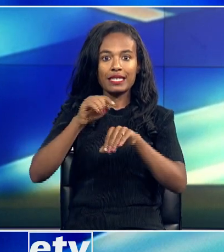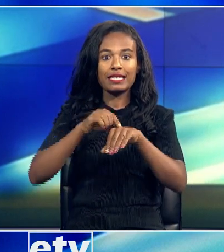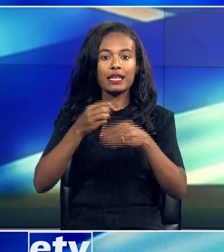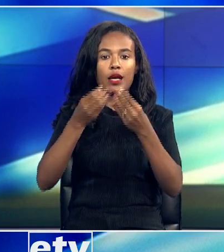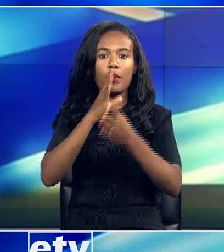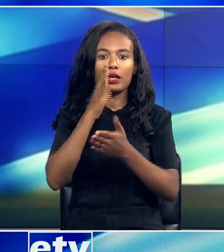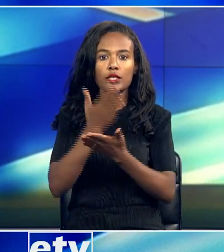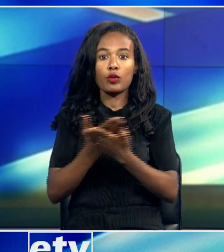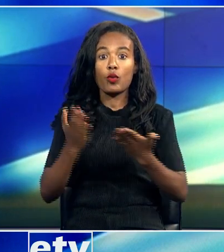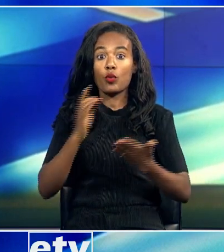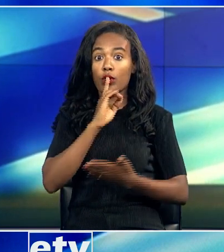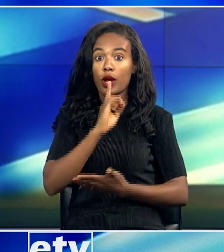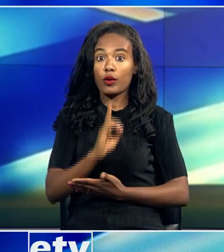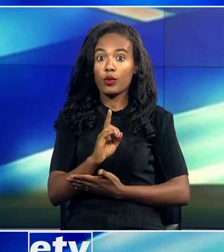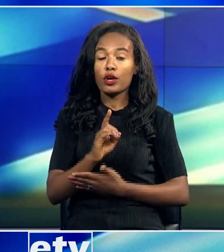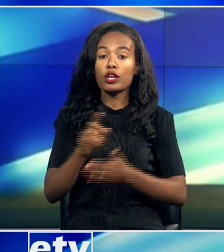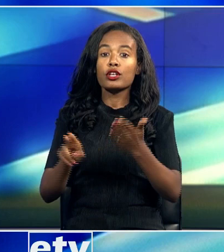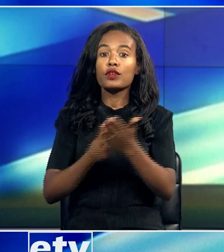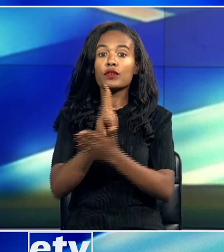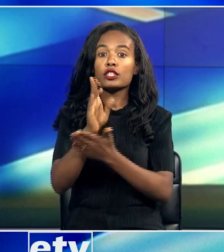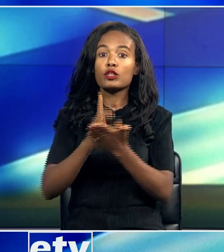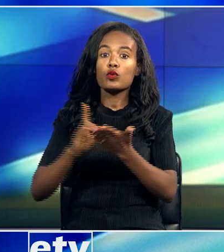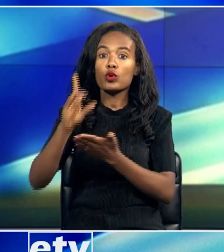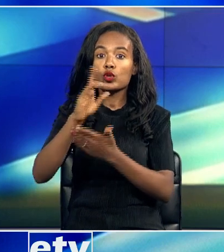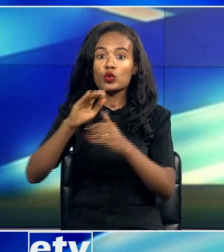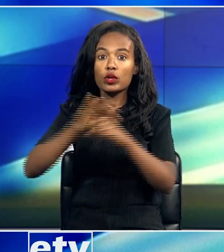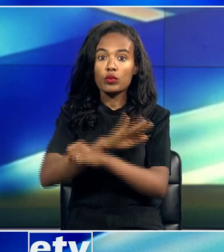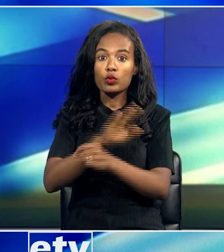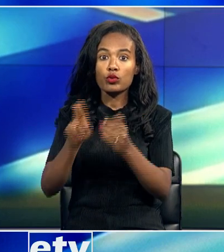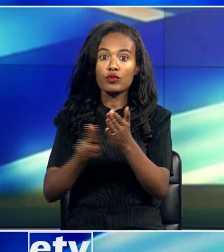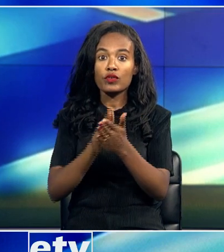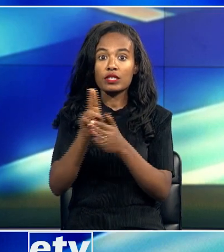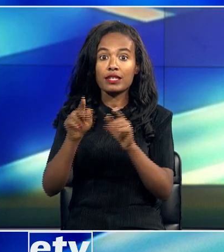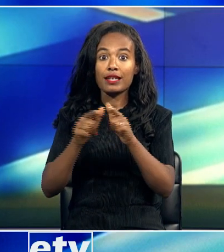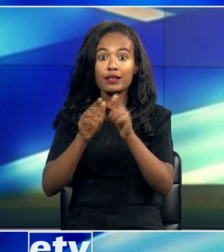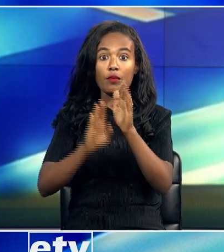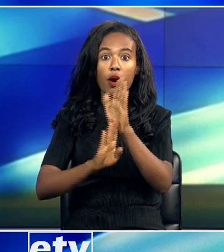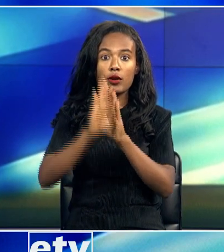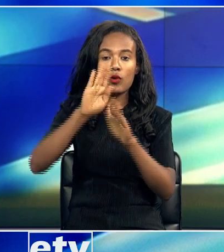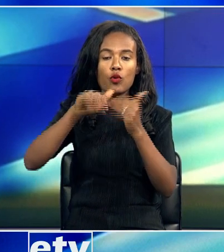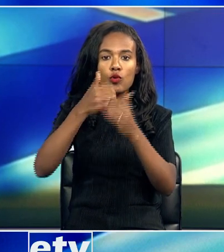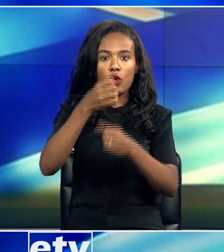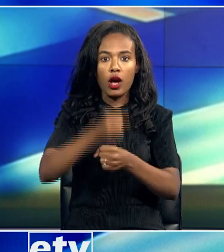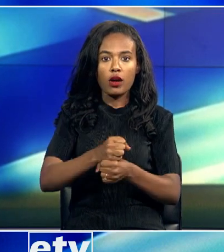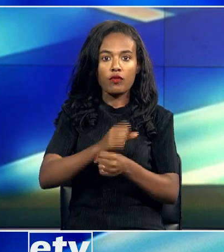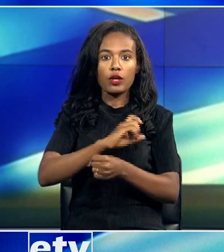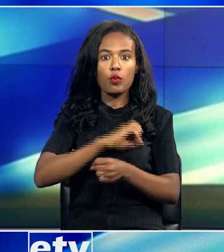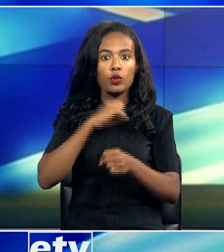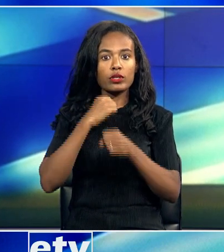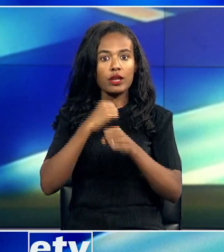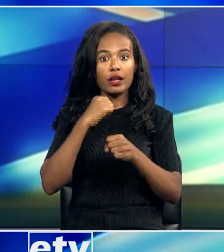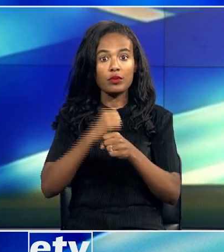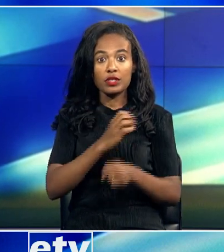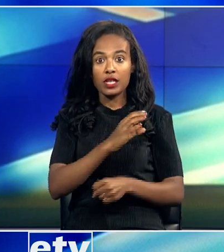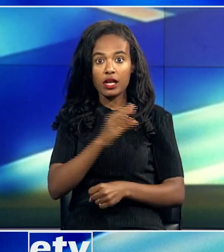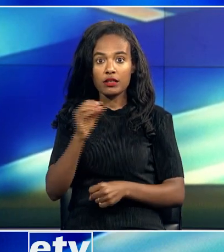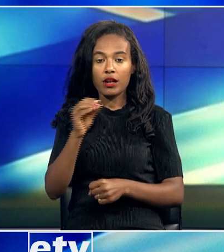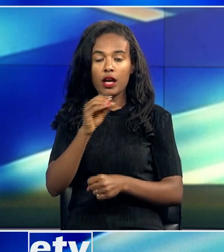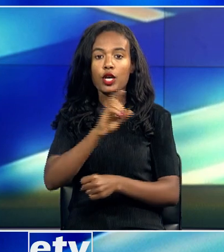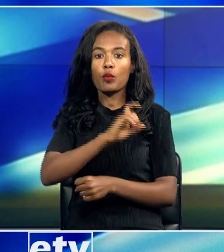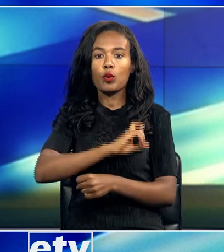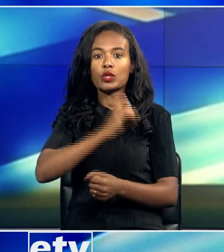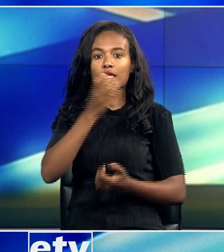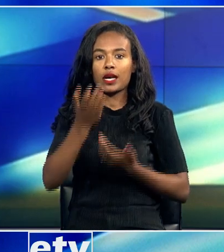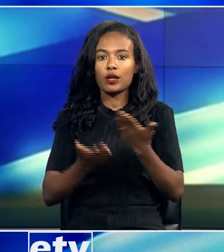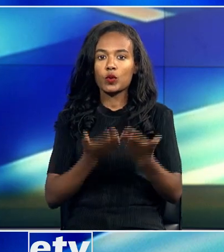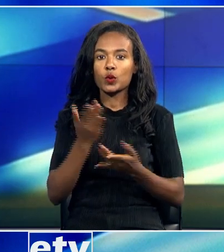የማይሰጠው ጉዳይ ነው። ዩኒቨርሲቲ ኮሌጁ ወደ ሙሉ ዩኒቨርሲቲነት ማደጉ ሁሉን አቀፍ የፖሊስ ስራን ለመስራትና የፖሊስ